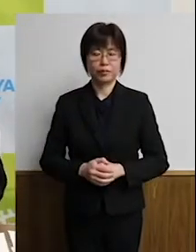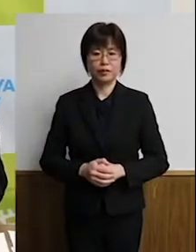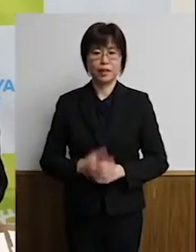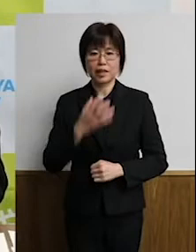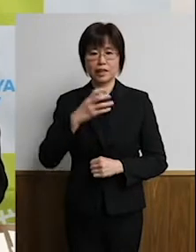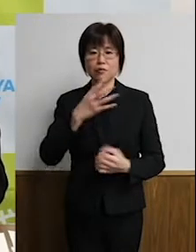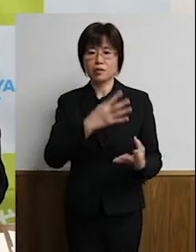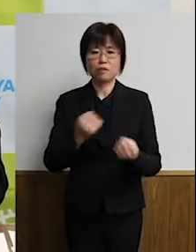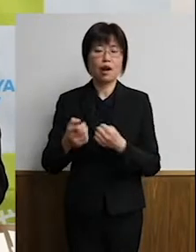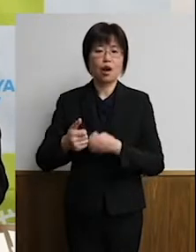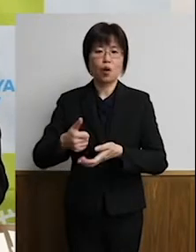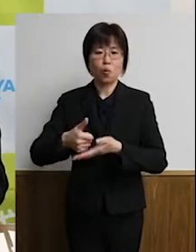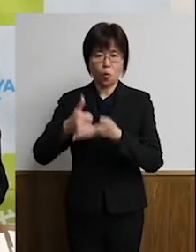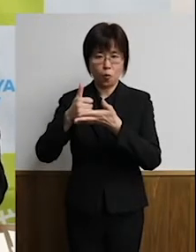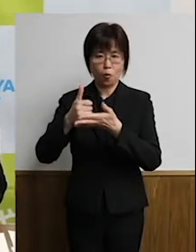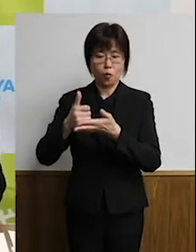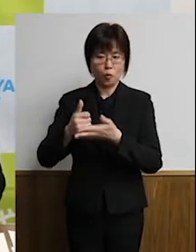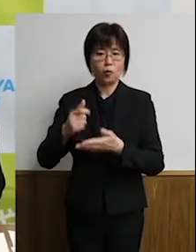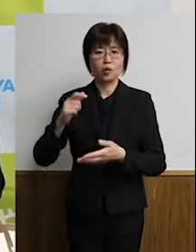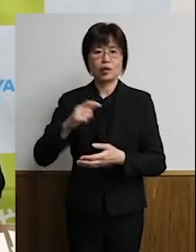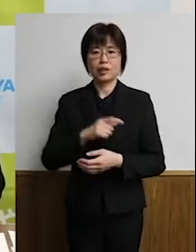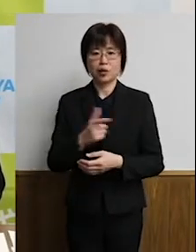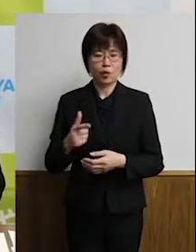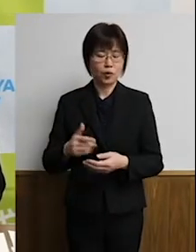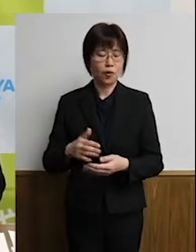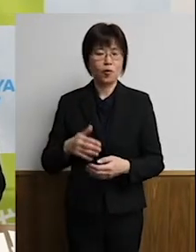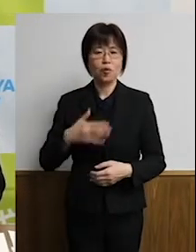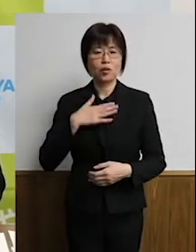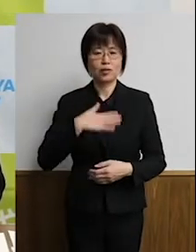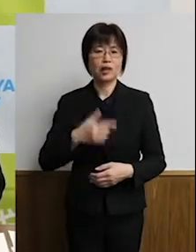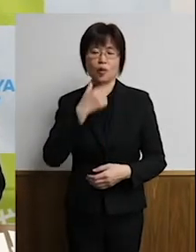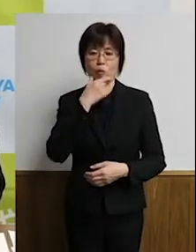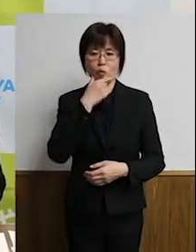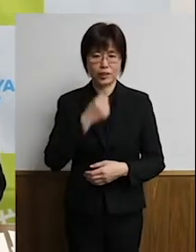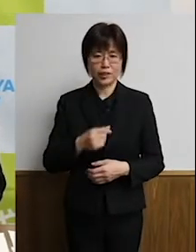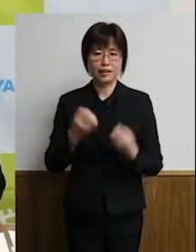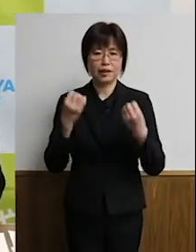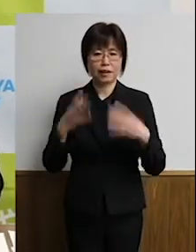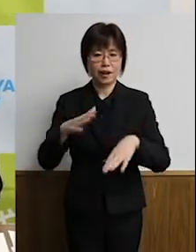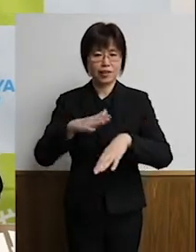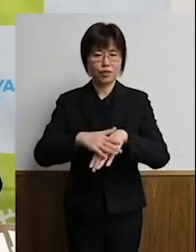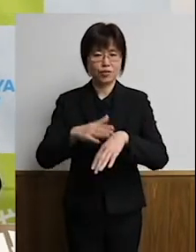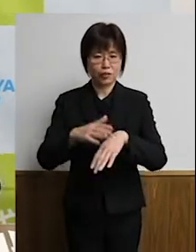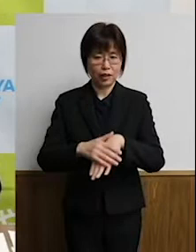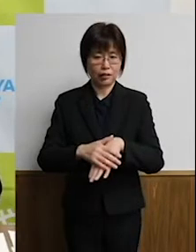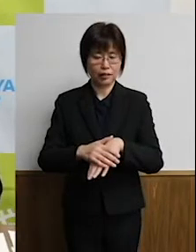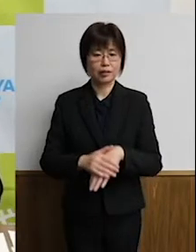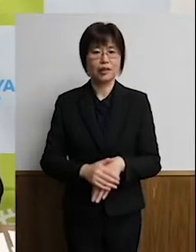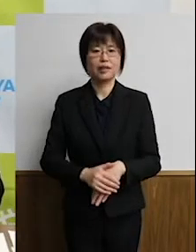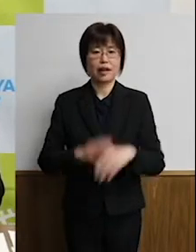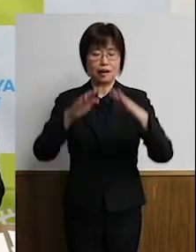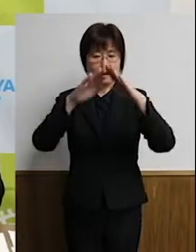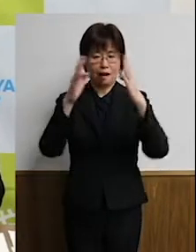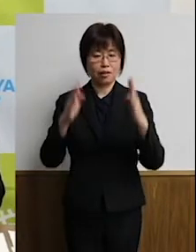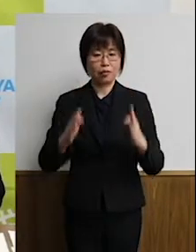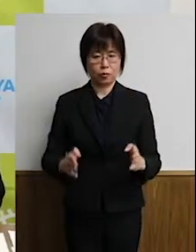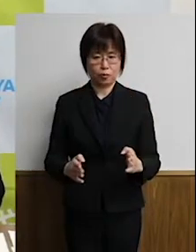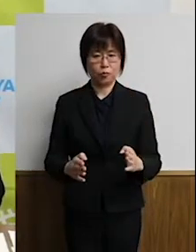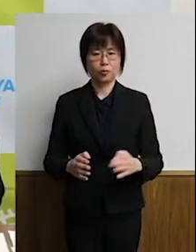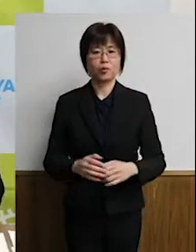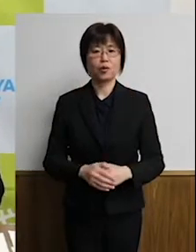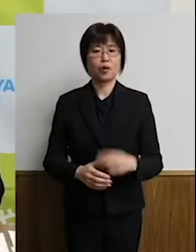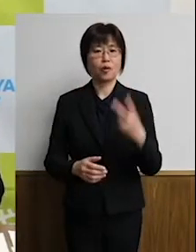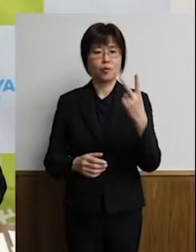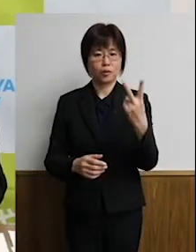では渋沢栄一郎の功績や考え方を多くの方に知ってもらう新たな手段として、渋沢栄一アンドロイ